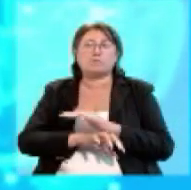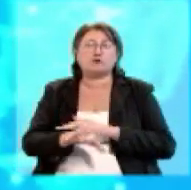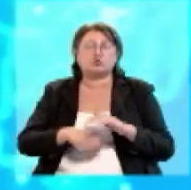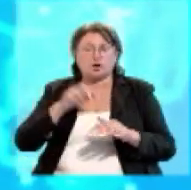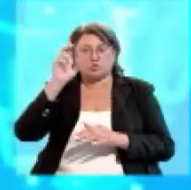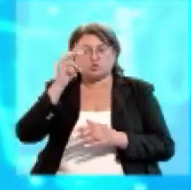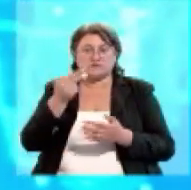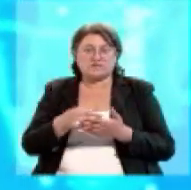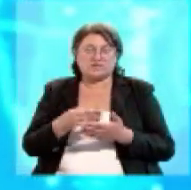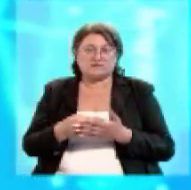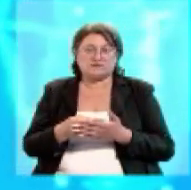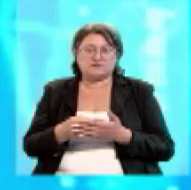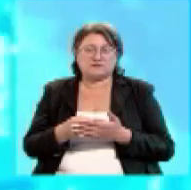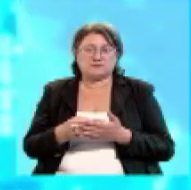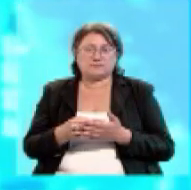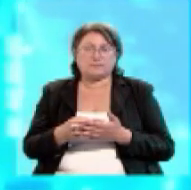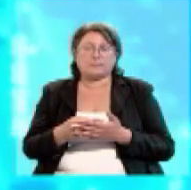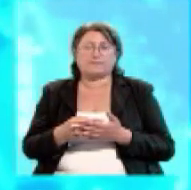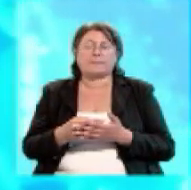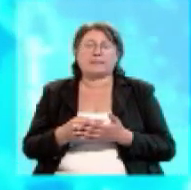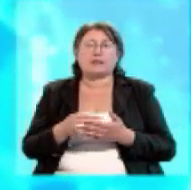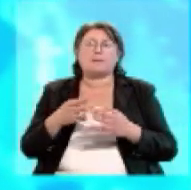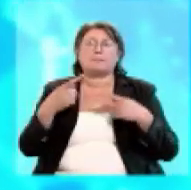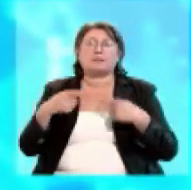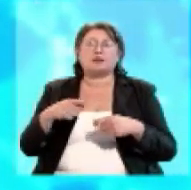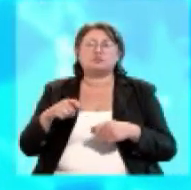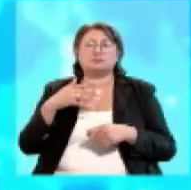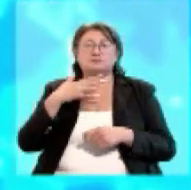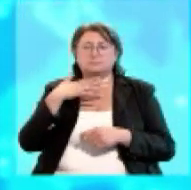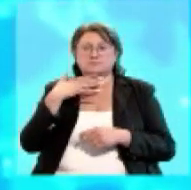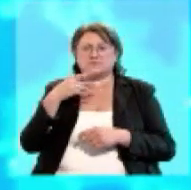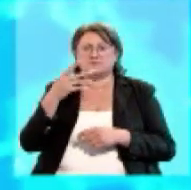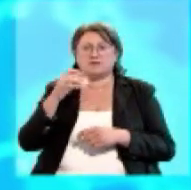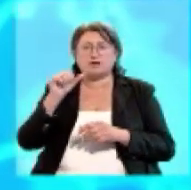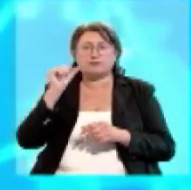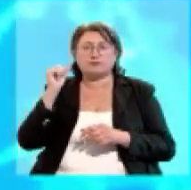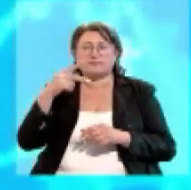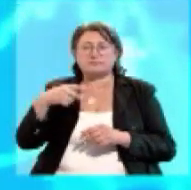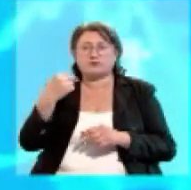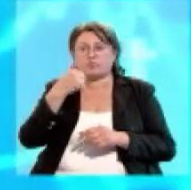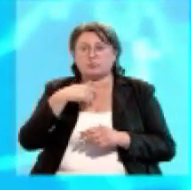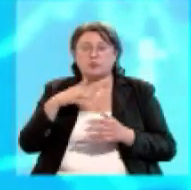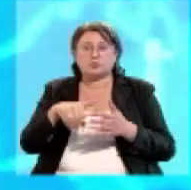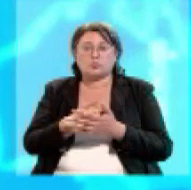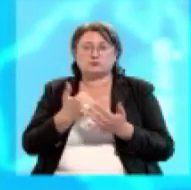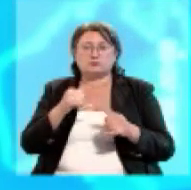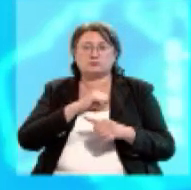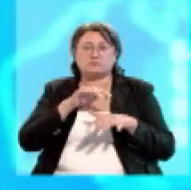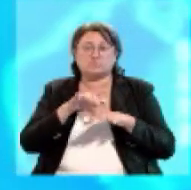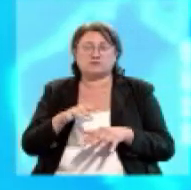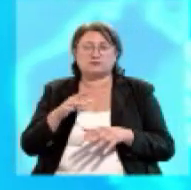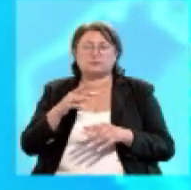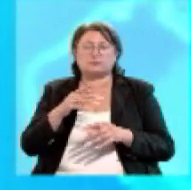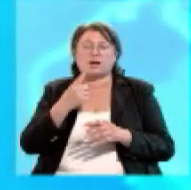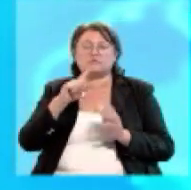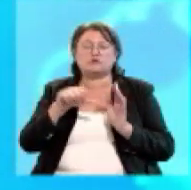ойдан шығарылған мәмілелер арқылы бюджет қаражатын жымқырған әрекеттеріне қатысты тергеу жалғасуда. Ұрлықтың сомасы